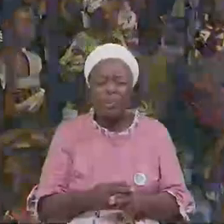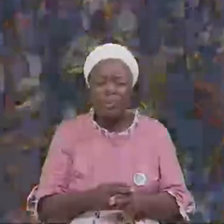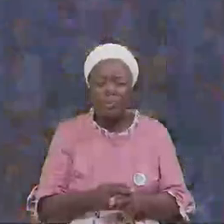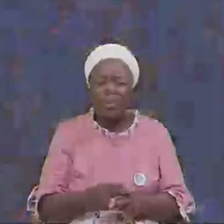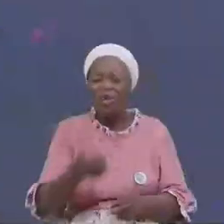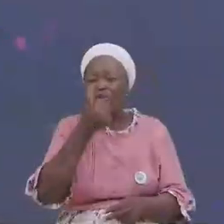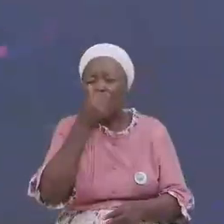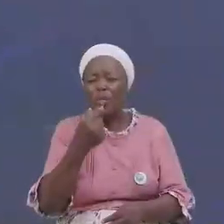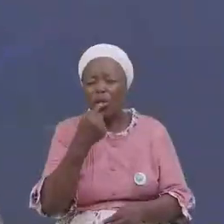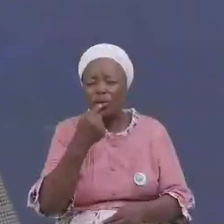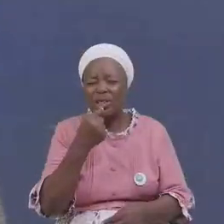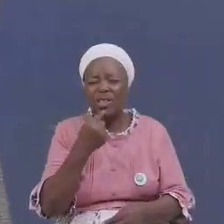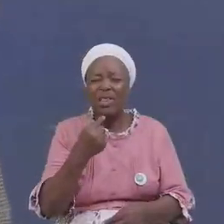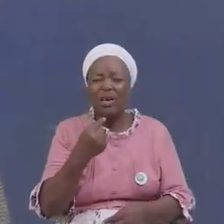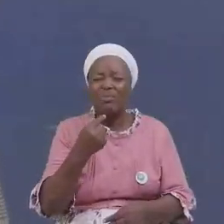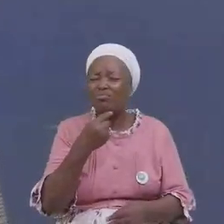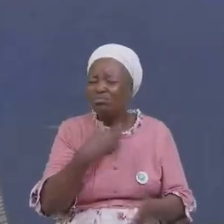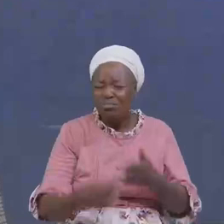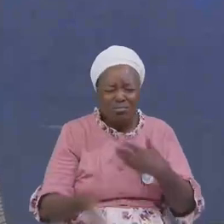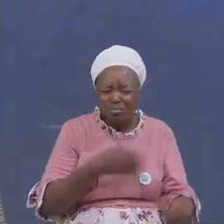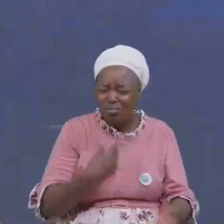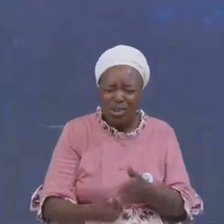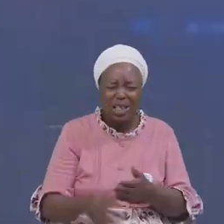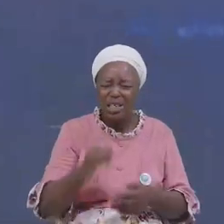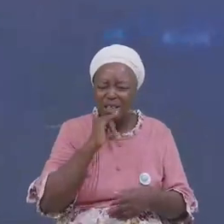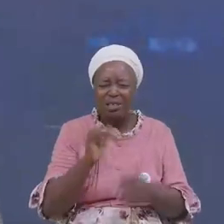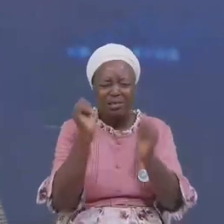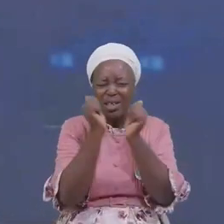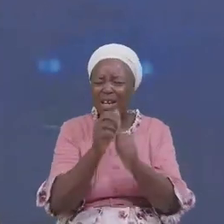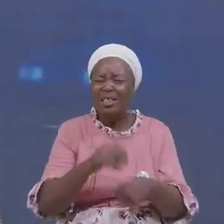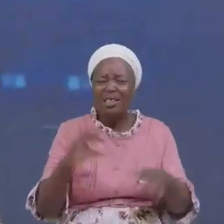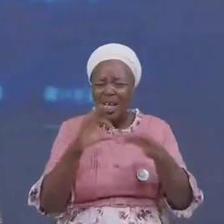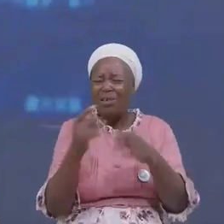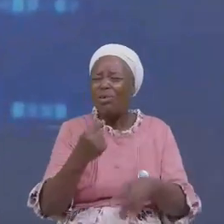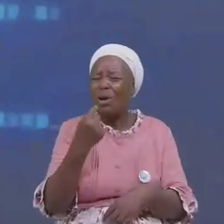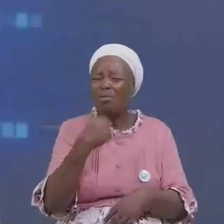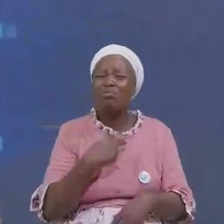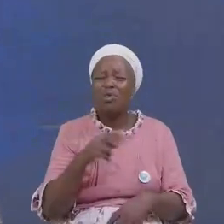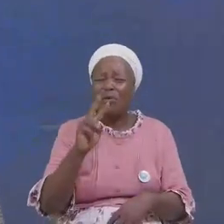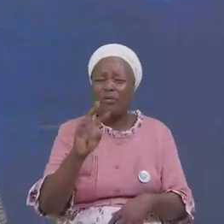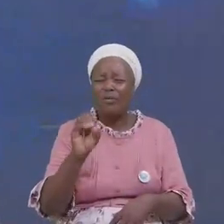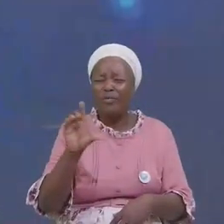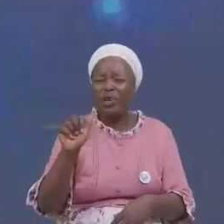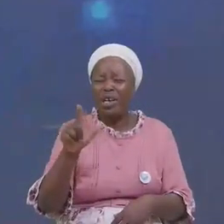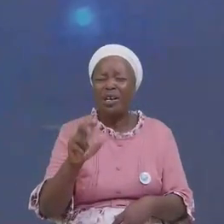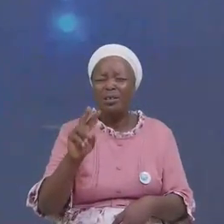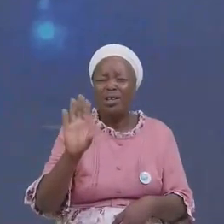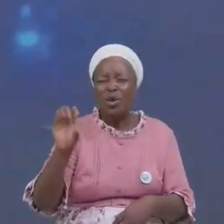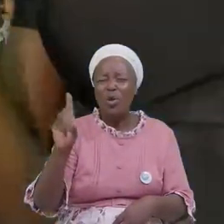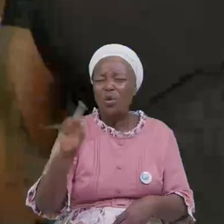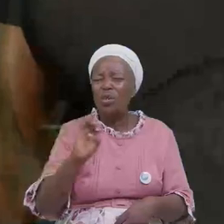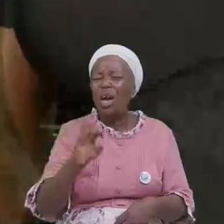Langue muette. Tout ce qui attache votre corde vocale, je prie qu'il y